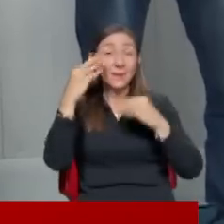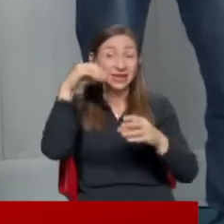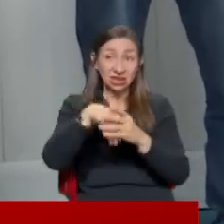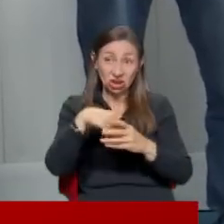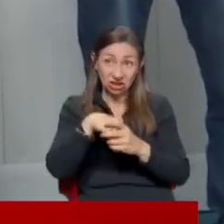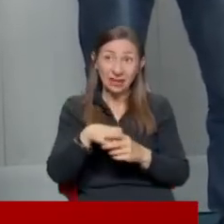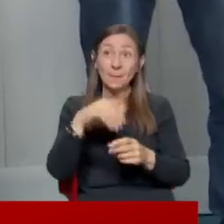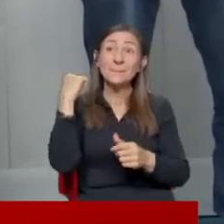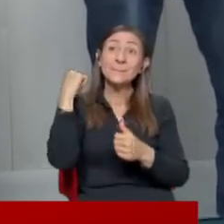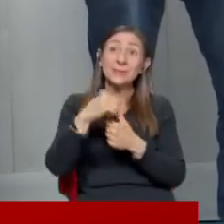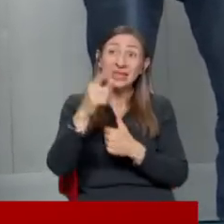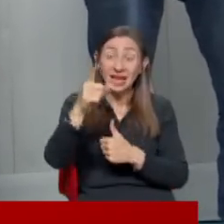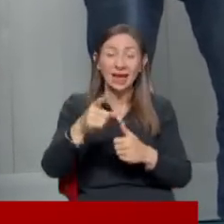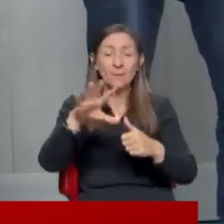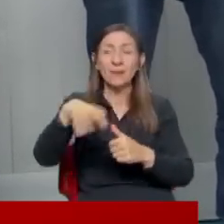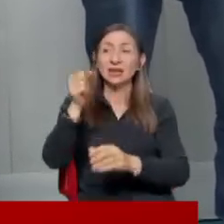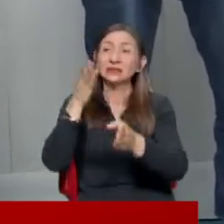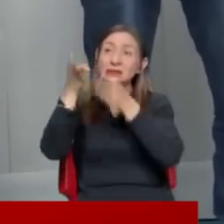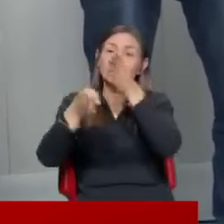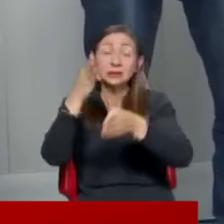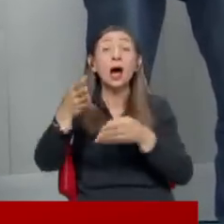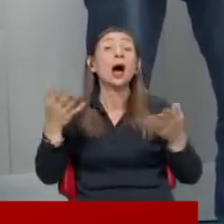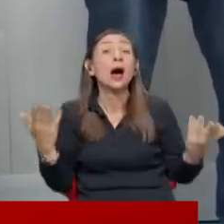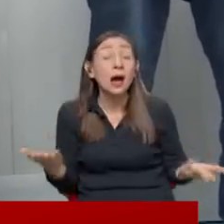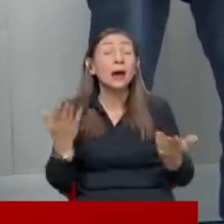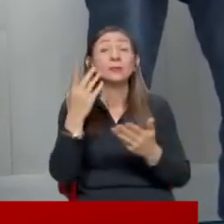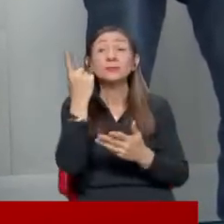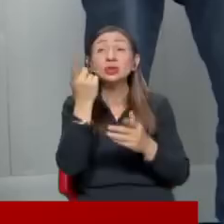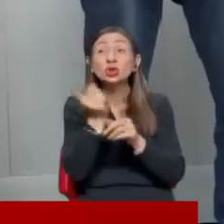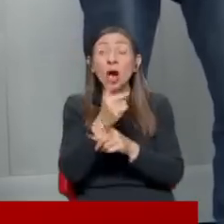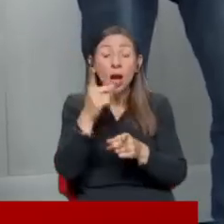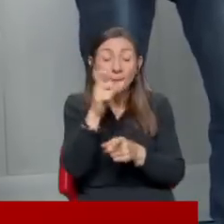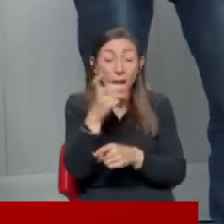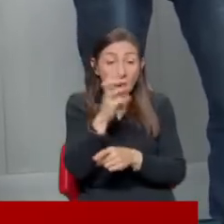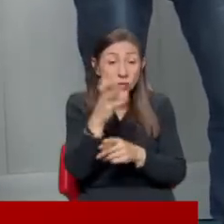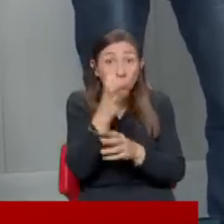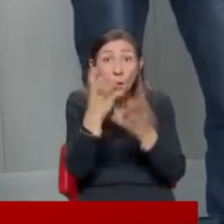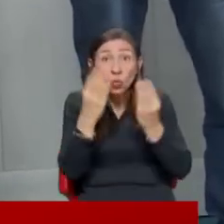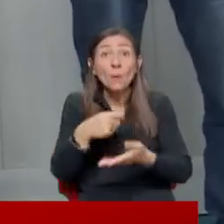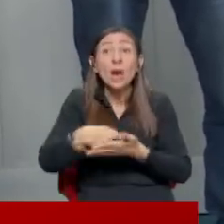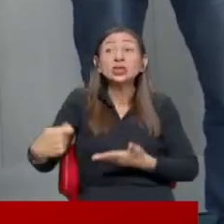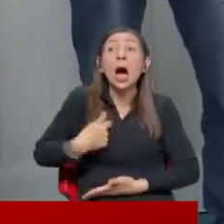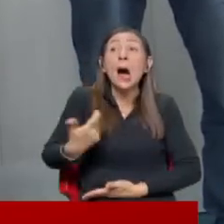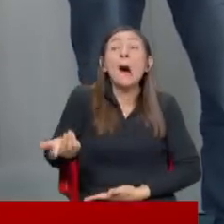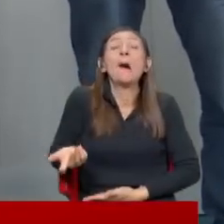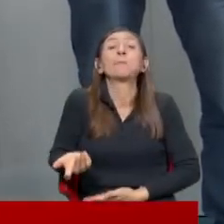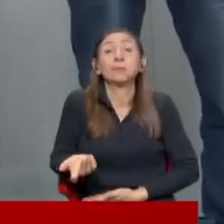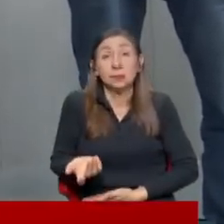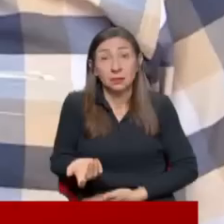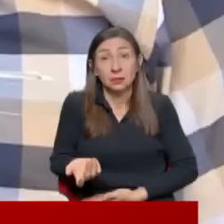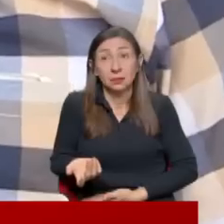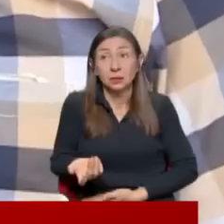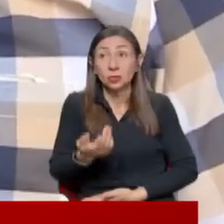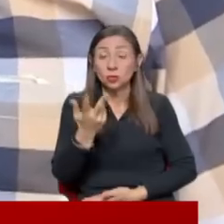öğrenebilmek için bir kez daha merkezdeler. Çünkü birçoğu aylar geçmesine rağmen emekli